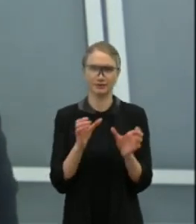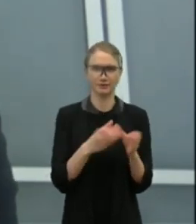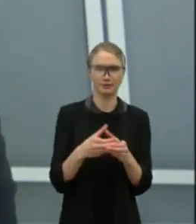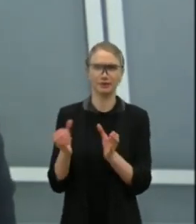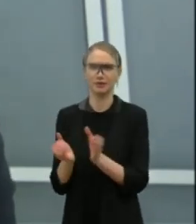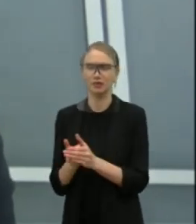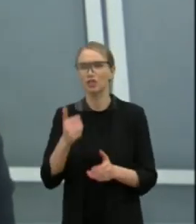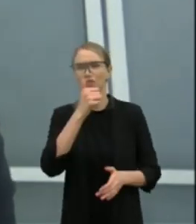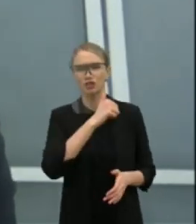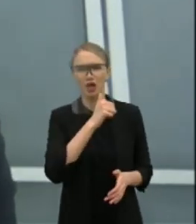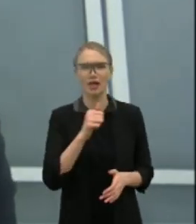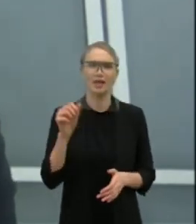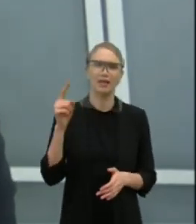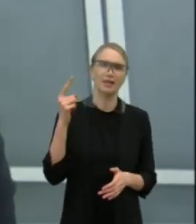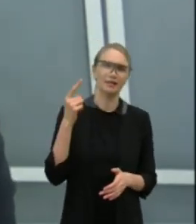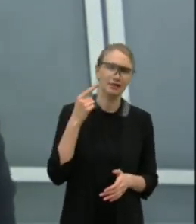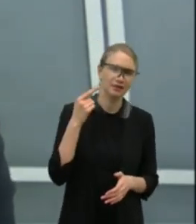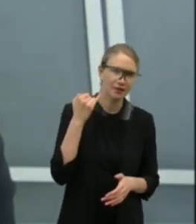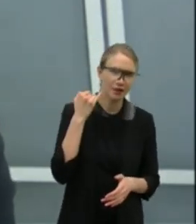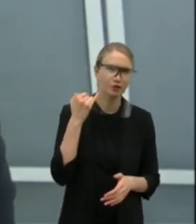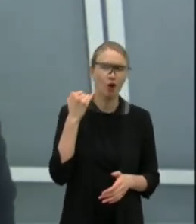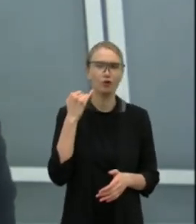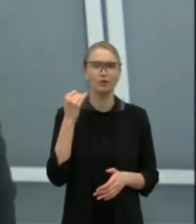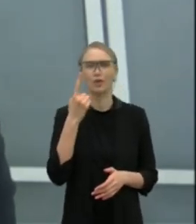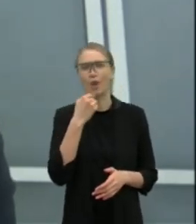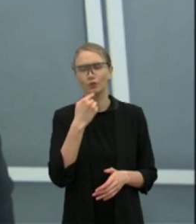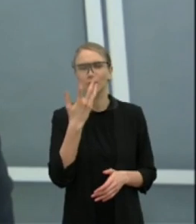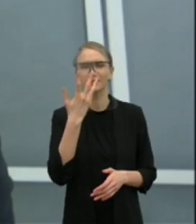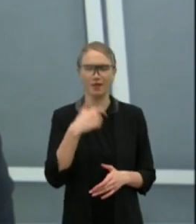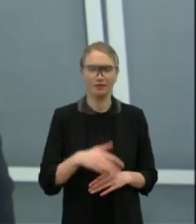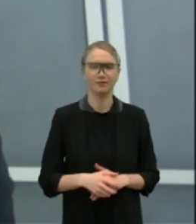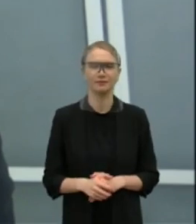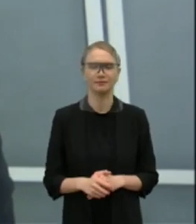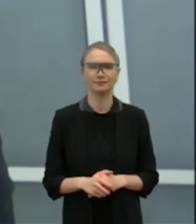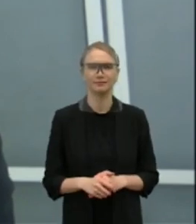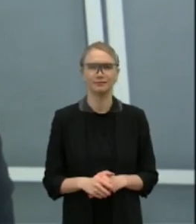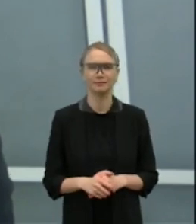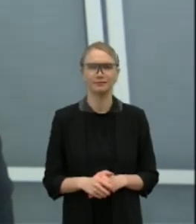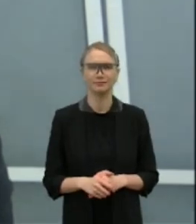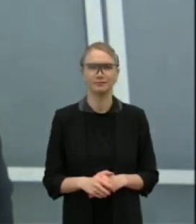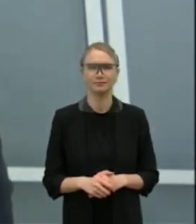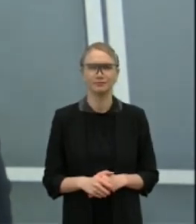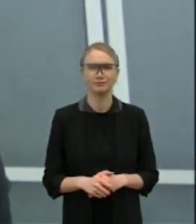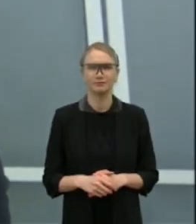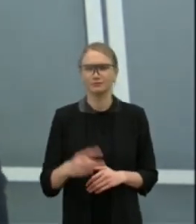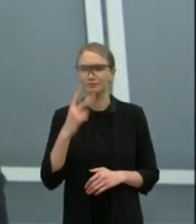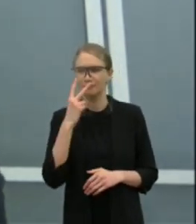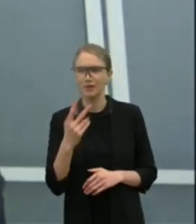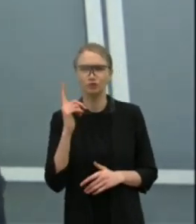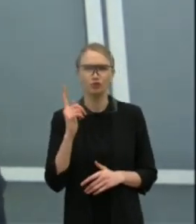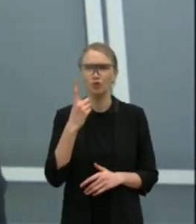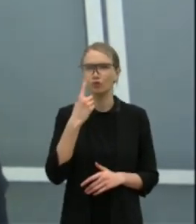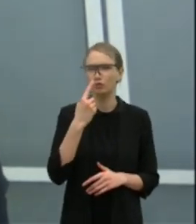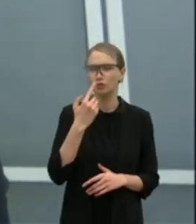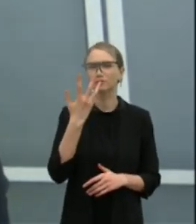žalia, geltona ir raudona spalva, tai noriu pasakyti, kad vėlgi tiek žalių, tiek raudonų spalvų, tai yra